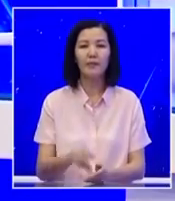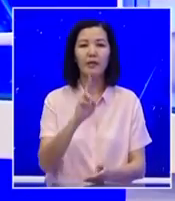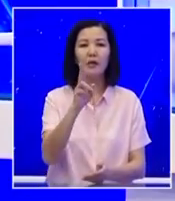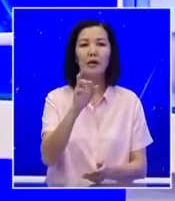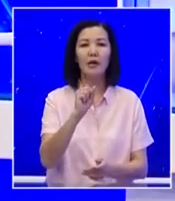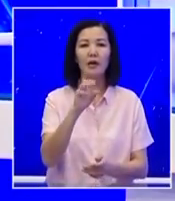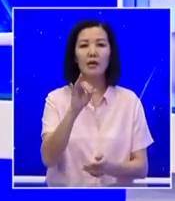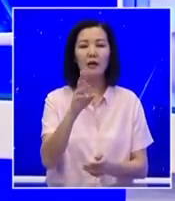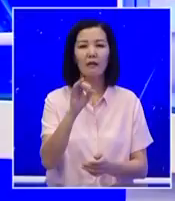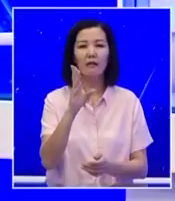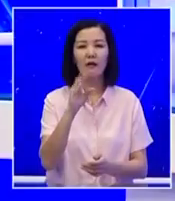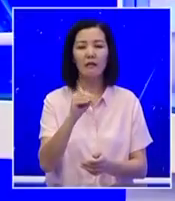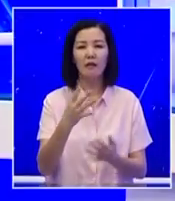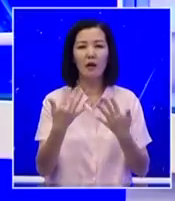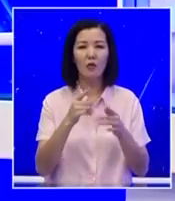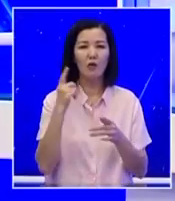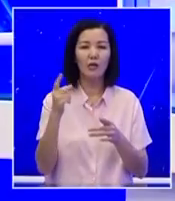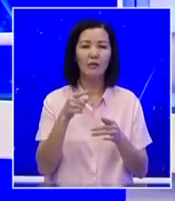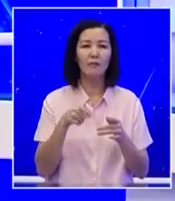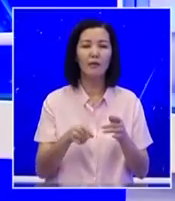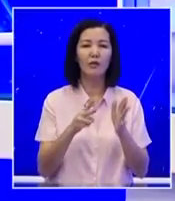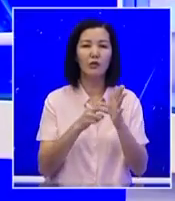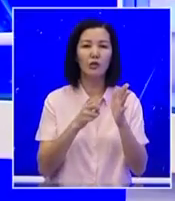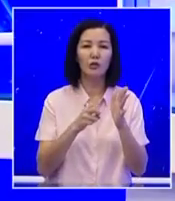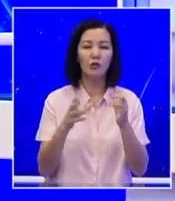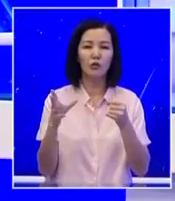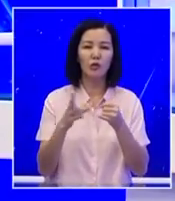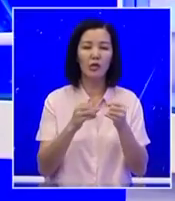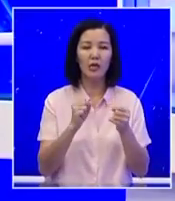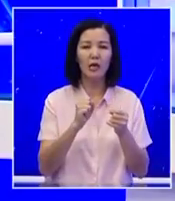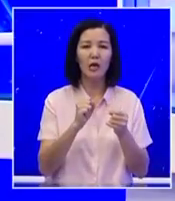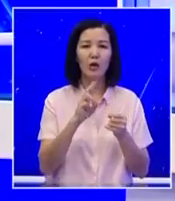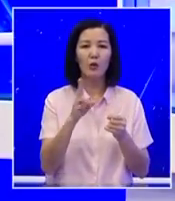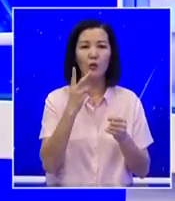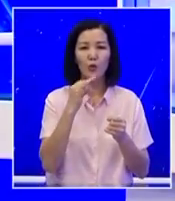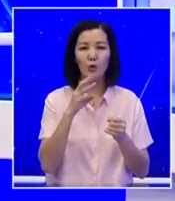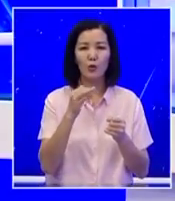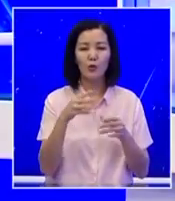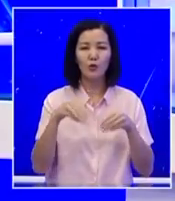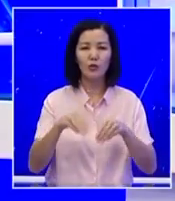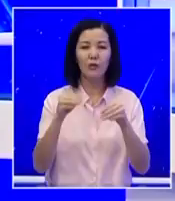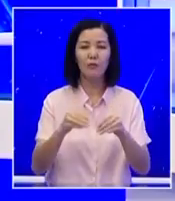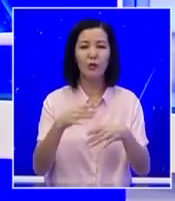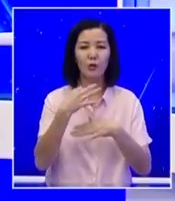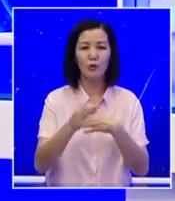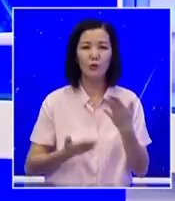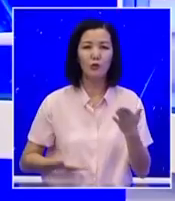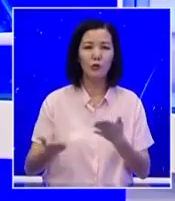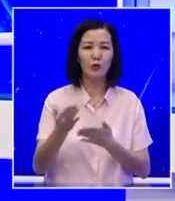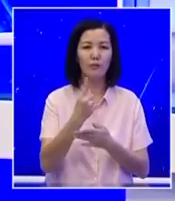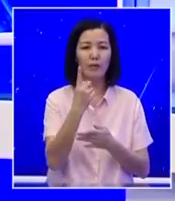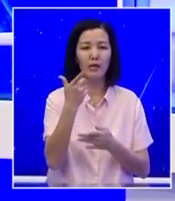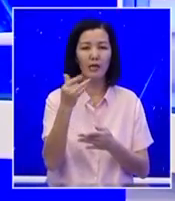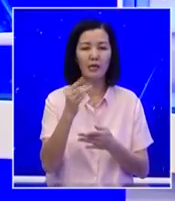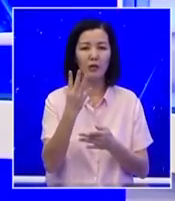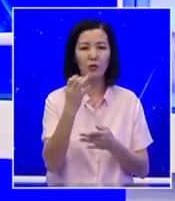Қараталдық күрішшілер жарап тұры. Биылы 1700-ден астам алқапқа ақ маржан септі. Күзгі жиын терін кезінде әр гектарынан 4